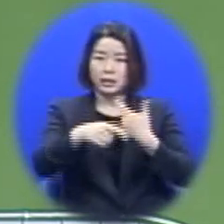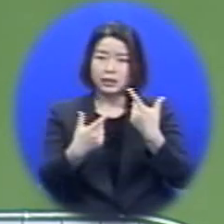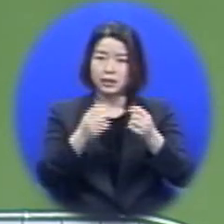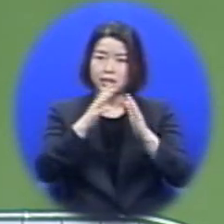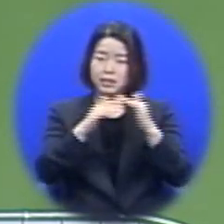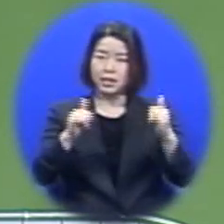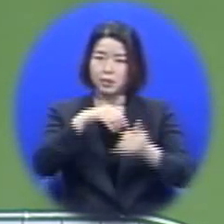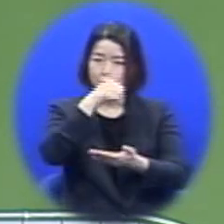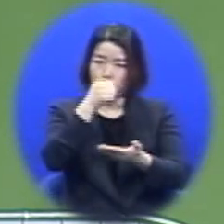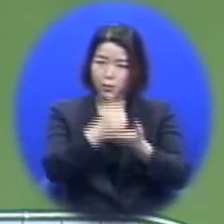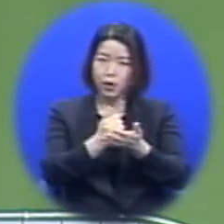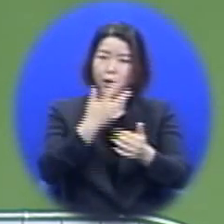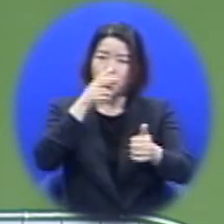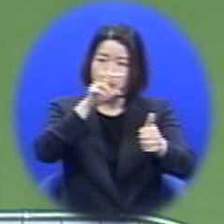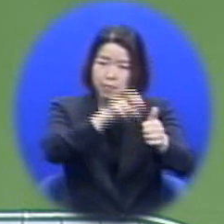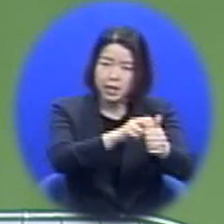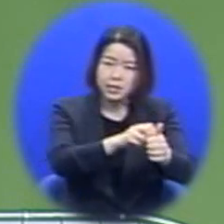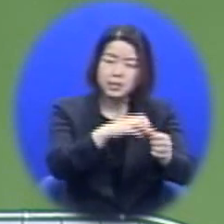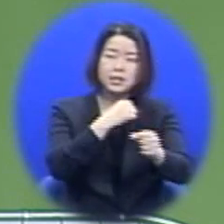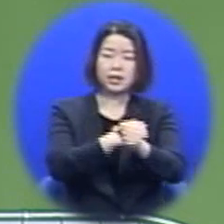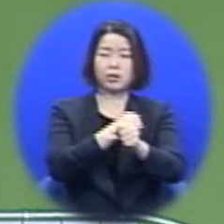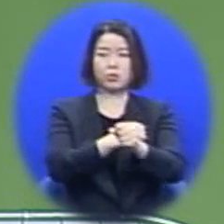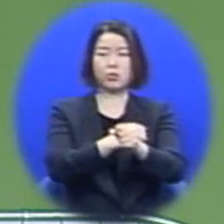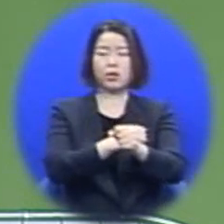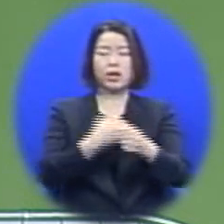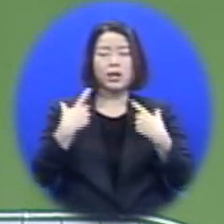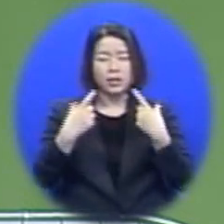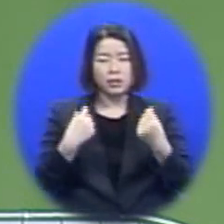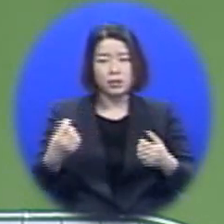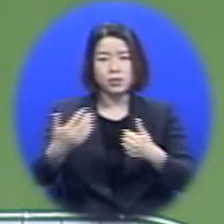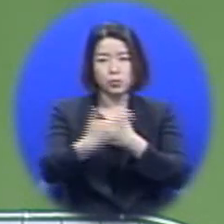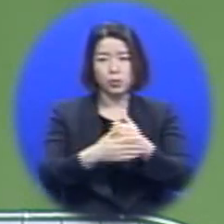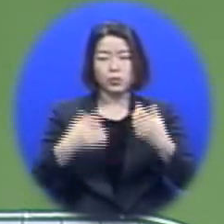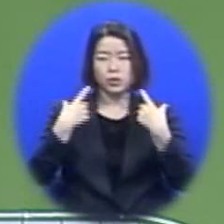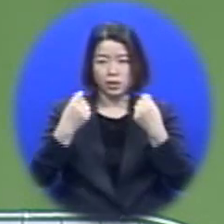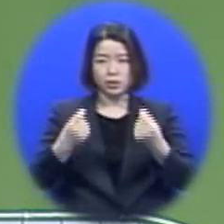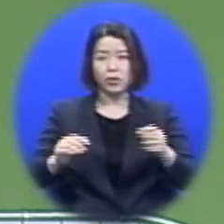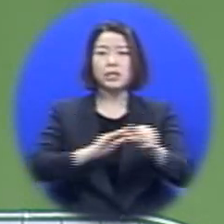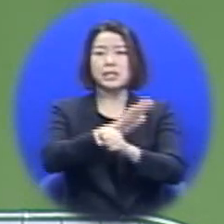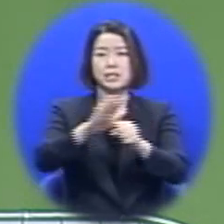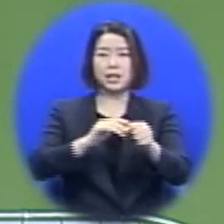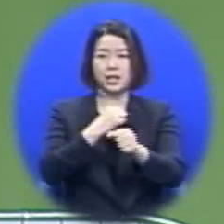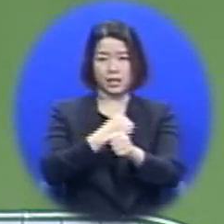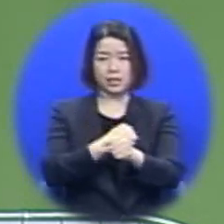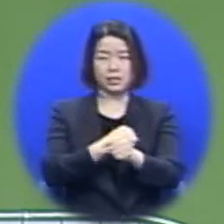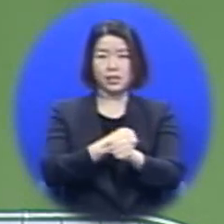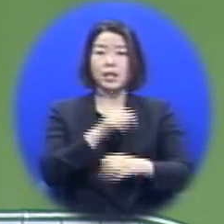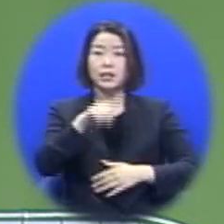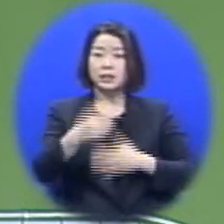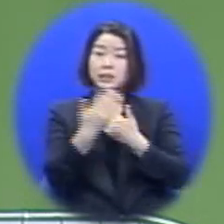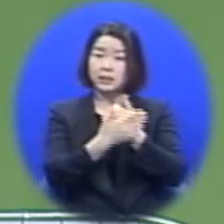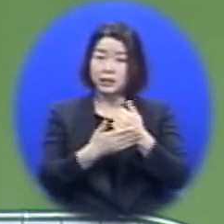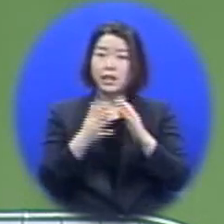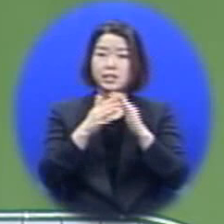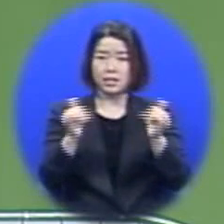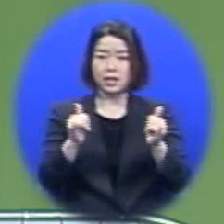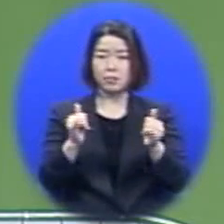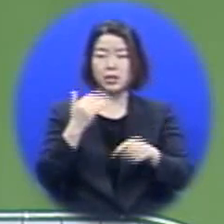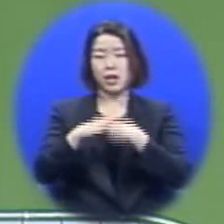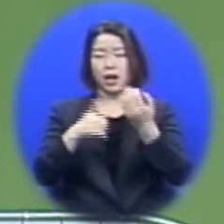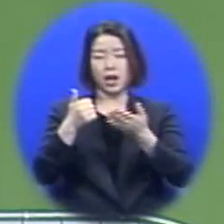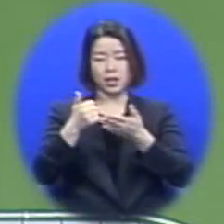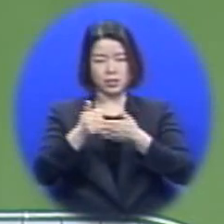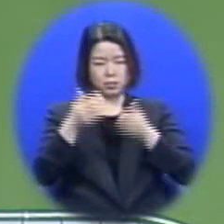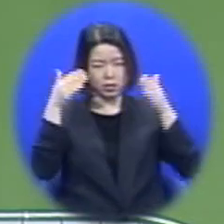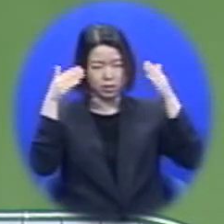그렇게 사람들이 배신해도 여전히 품어주고 여전히 사랑하는 그 은혜의 사람이 하나님이